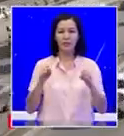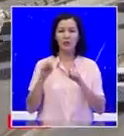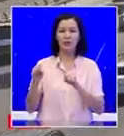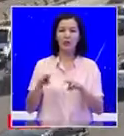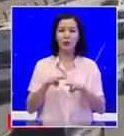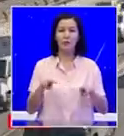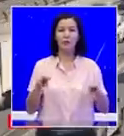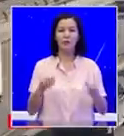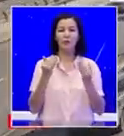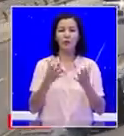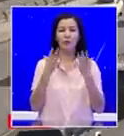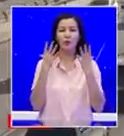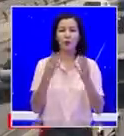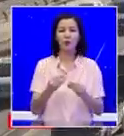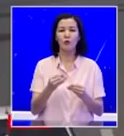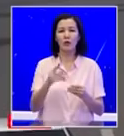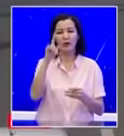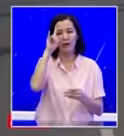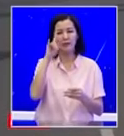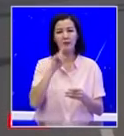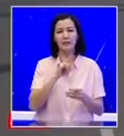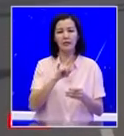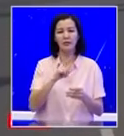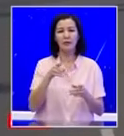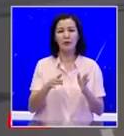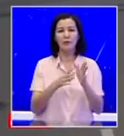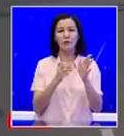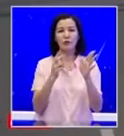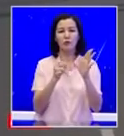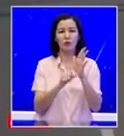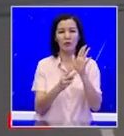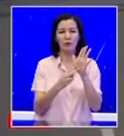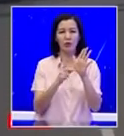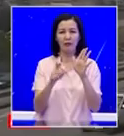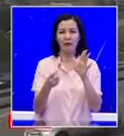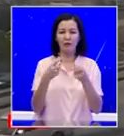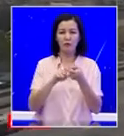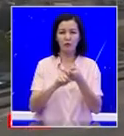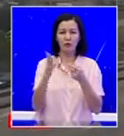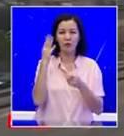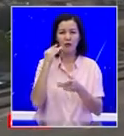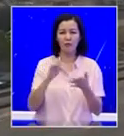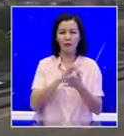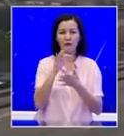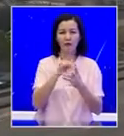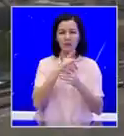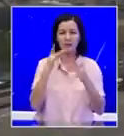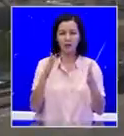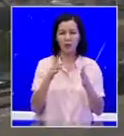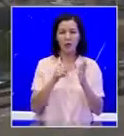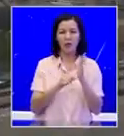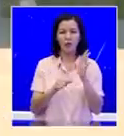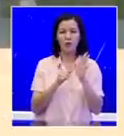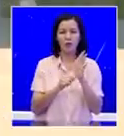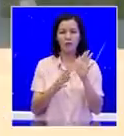министрінің мәліметінше, бүгінгі күнге елде COVID-19 індетін 1967 адам жұқтырған. Ең көбі Алматы қаласында 669, десе